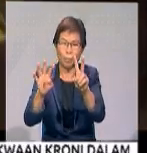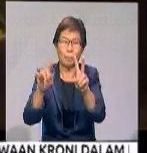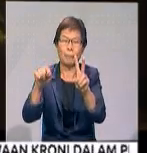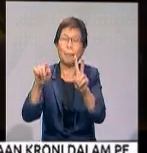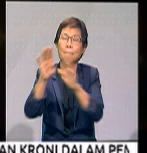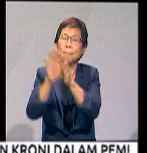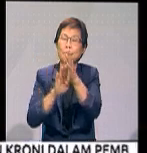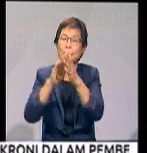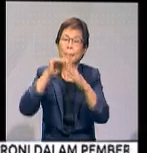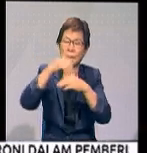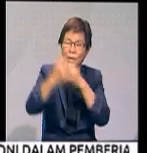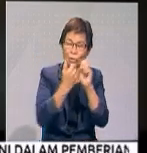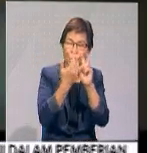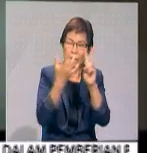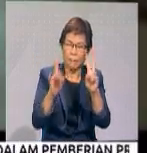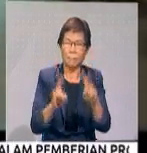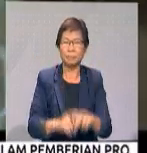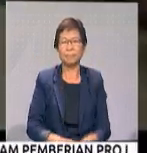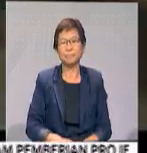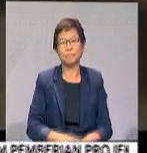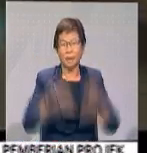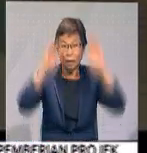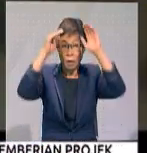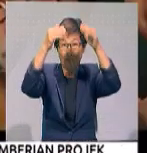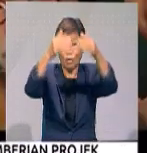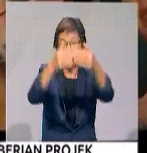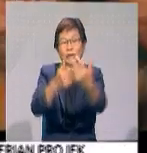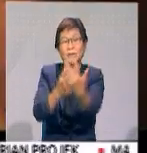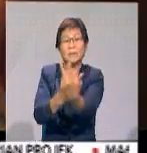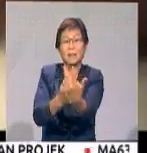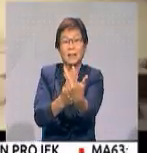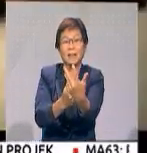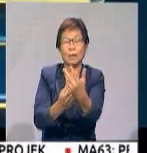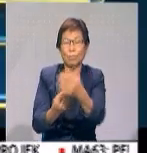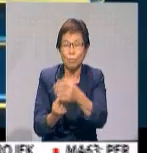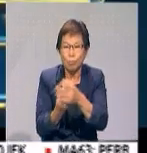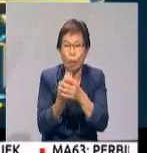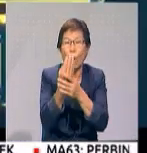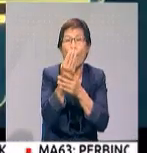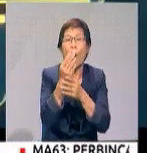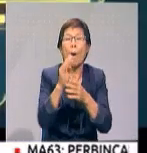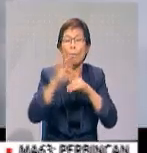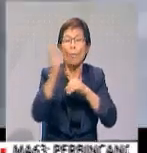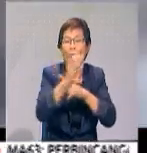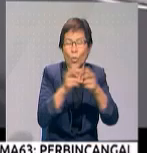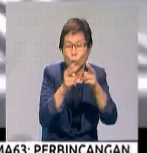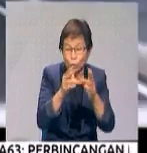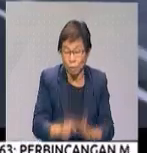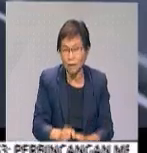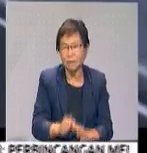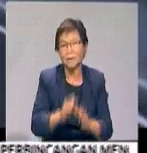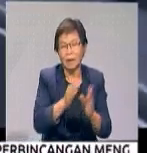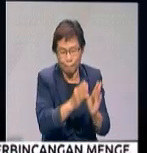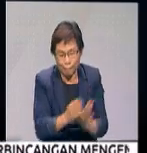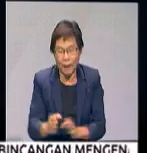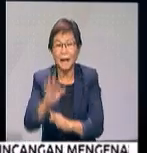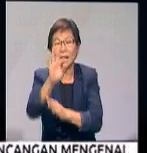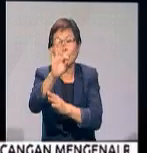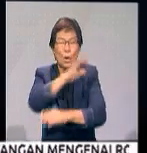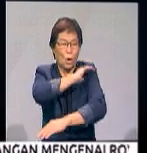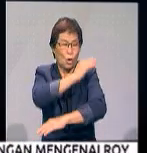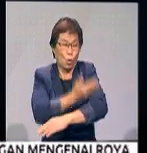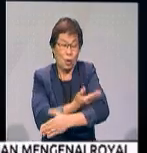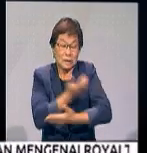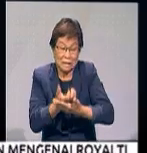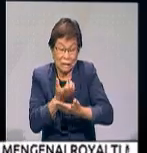pada 2018. Di bawah fokus ketiga, memupuk budaya negara keusahawanan, strategi ke-9 mencetuskan kuasa